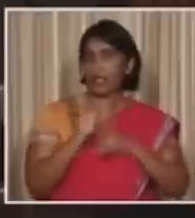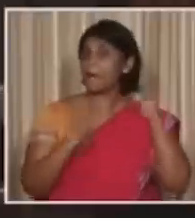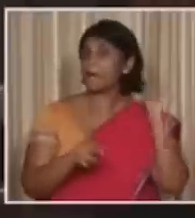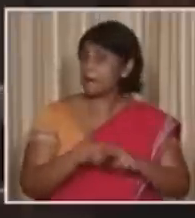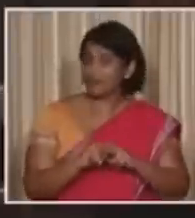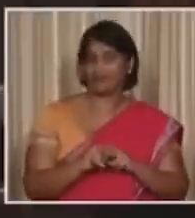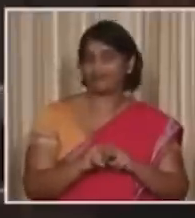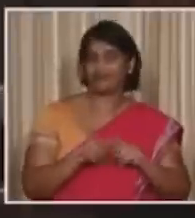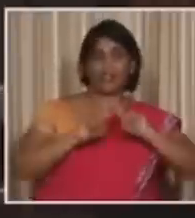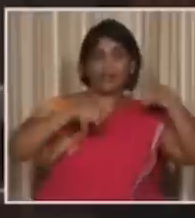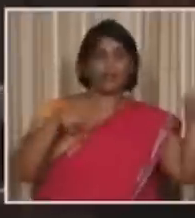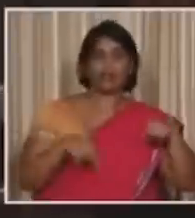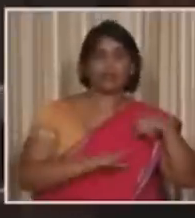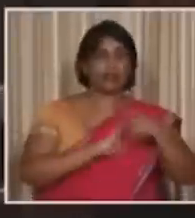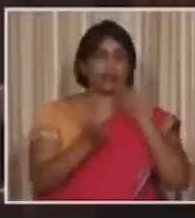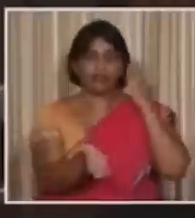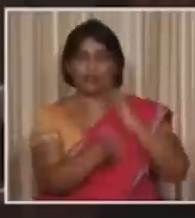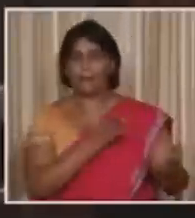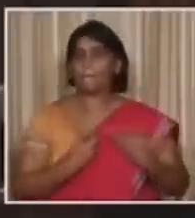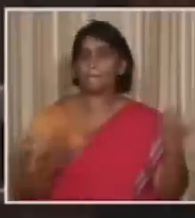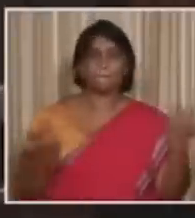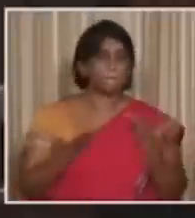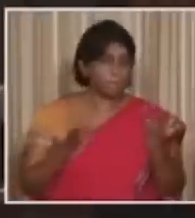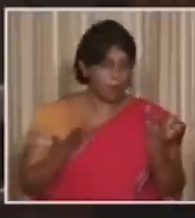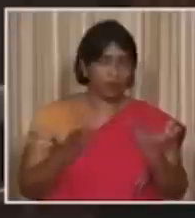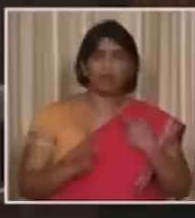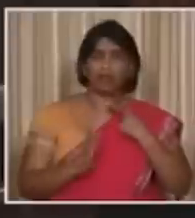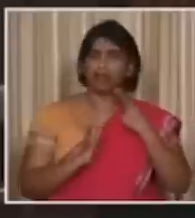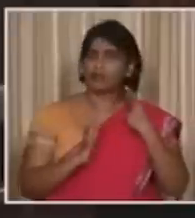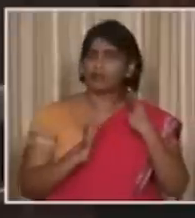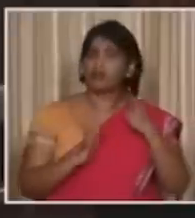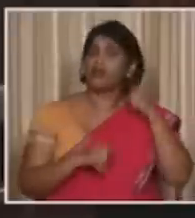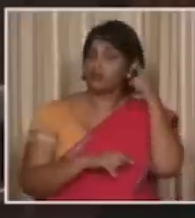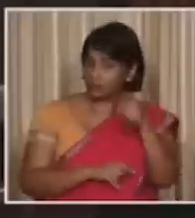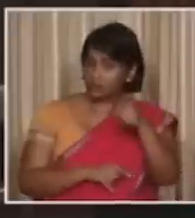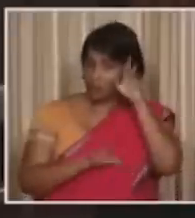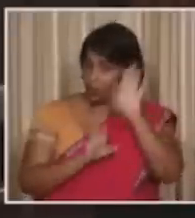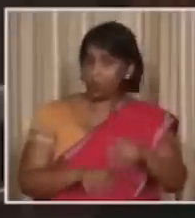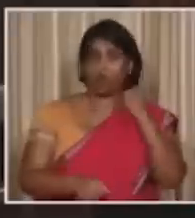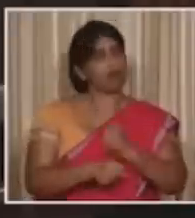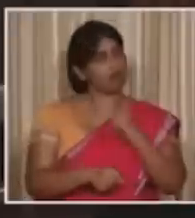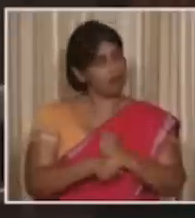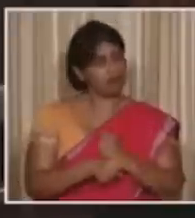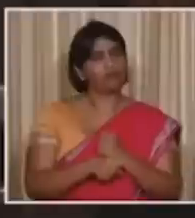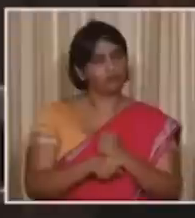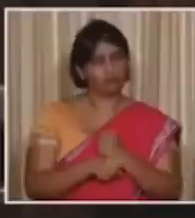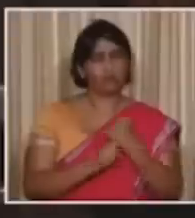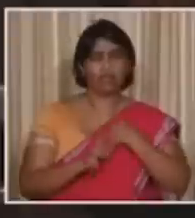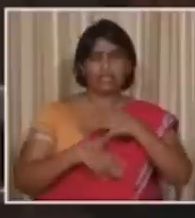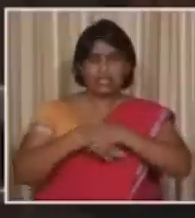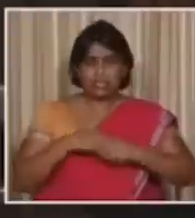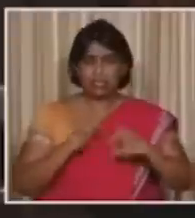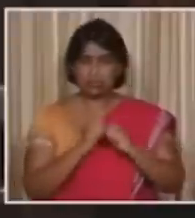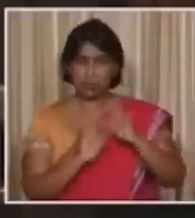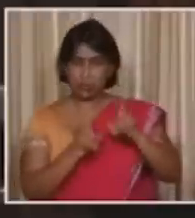திணைக்களும் நீங்களும் இந்த அரசாங்கமும் இனவாதத்துக்காக தான் இதை பயன்படுத்துறீங்க. இதை உடனடியாக நிறுத்தாவிட்டு வடக்கு கிழக்கை நாங்கள் வடக்கு கிழக்கை முடக்குவோம்.